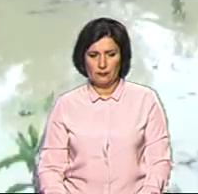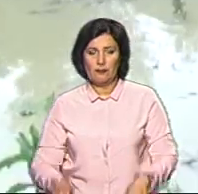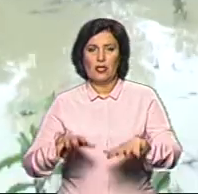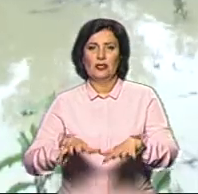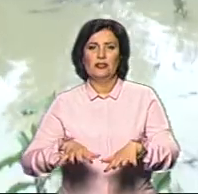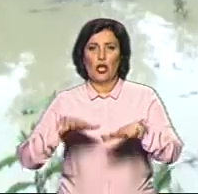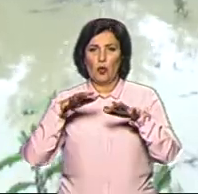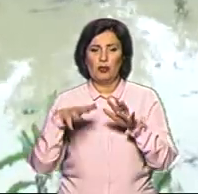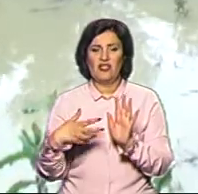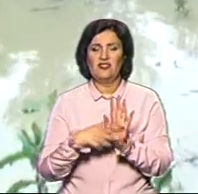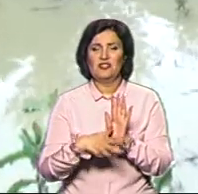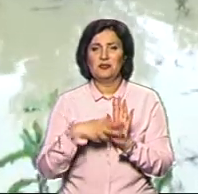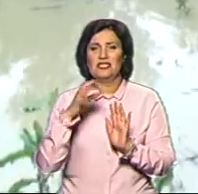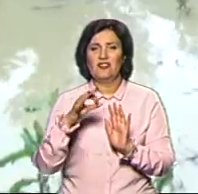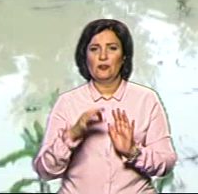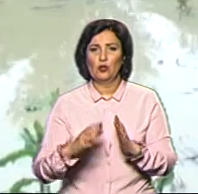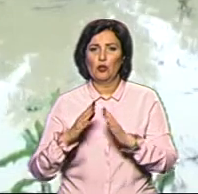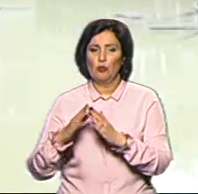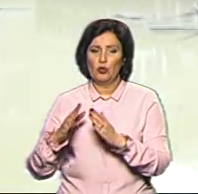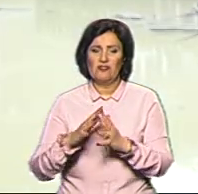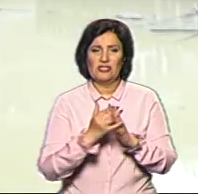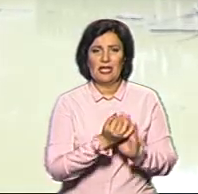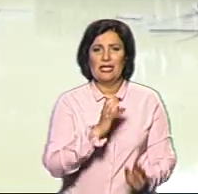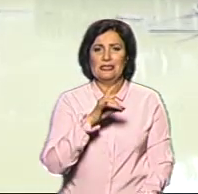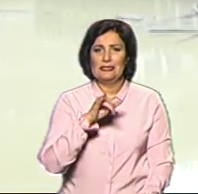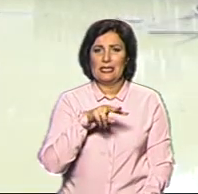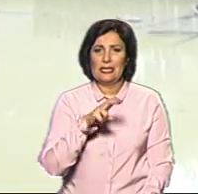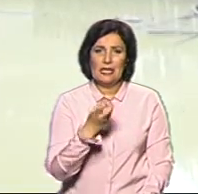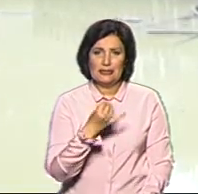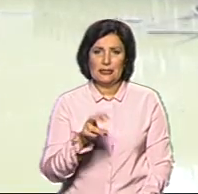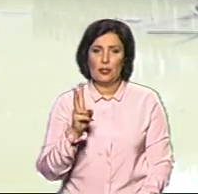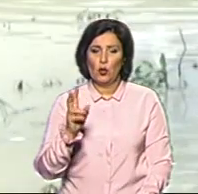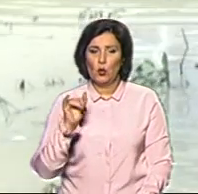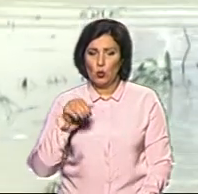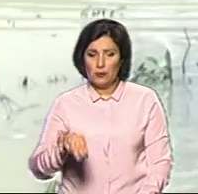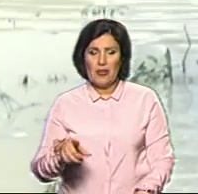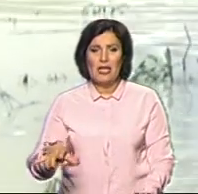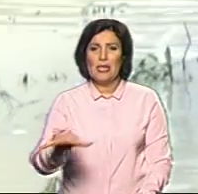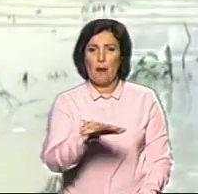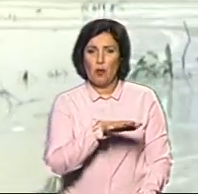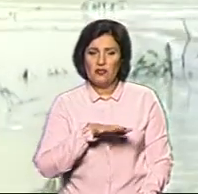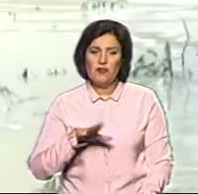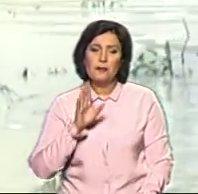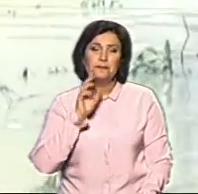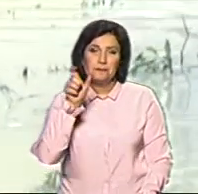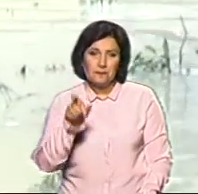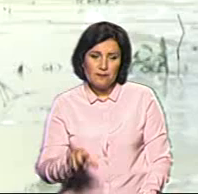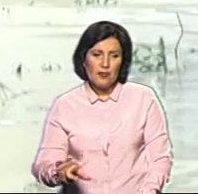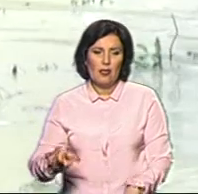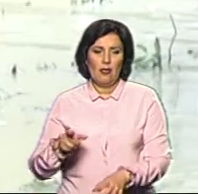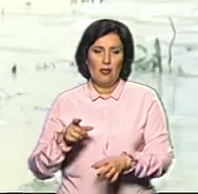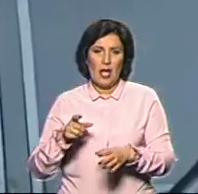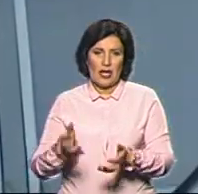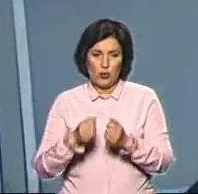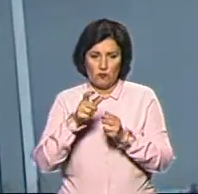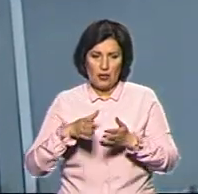Затопило понад 80% будинків у селі Стрілецький Кут, каже сільський голова Василь Вудвуд. На подвір'я Світлани Віксіль рятувальники дістаються